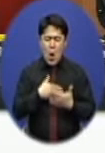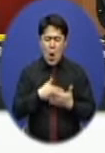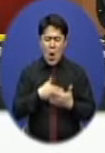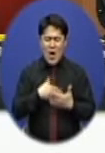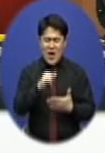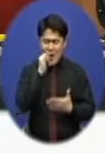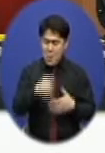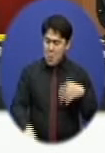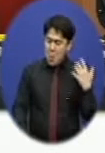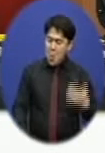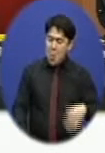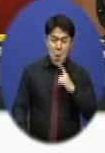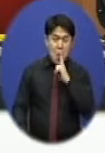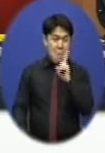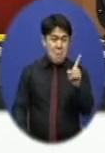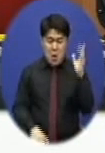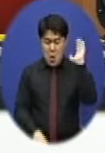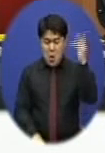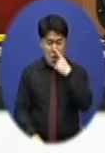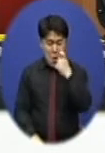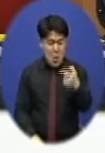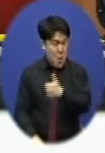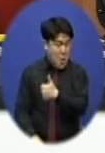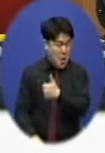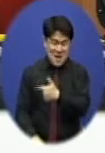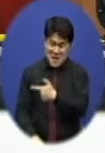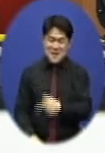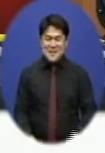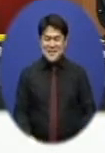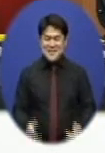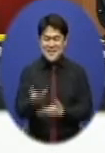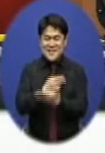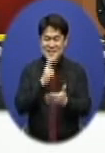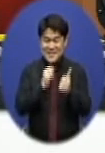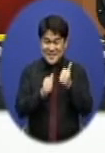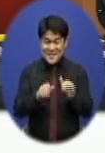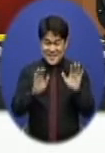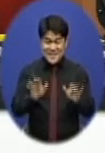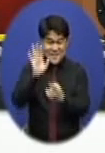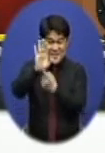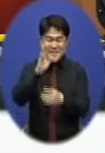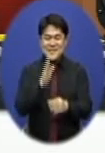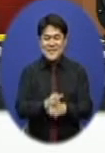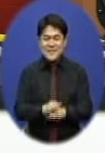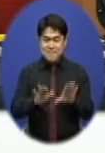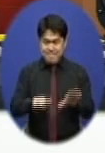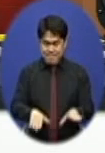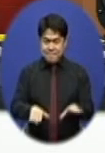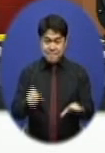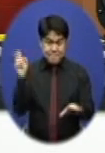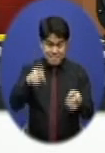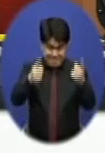네. 선배님이 말을 오늘 제대로 하네요. 자, 네. 계속해서 나눔 노래자랑 생방송으로 이어지고 있습니다. 네. 즉석